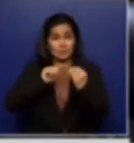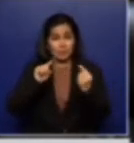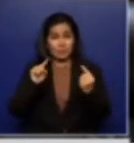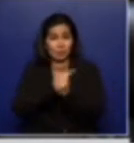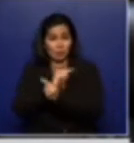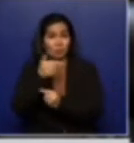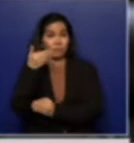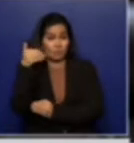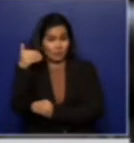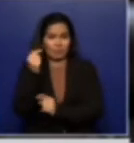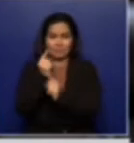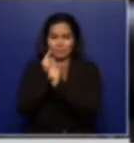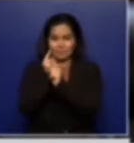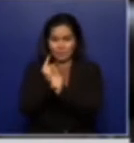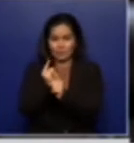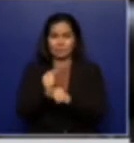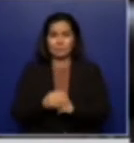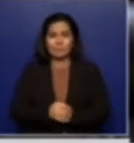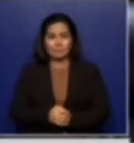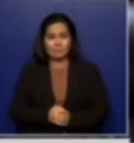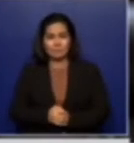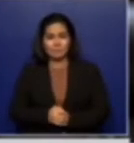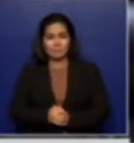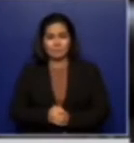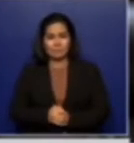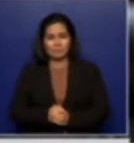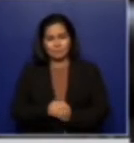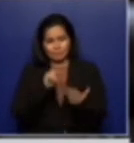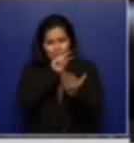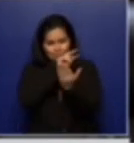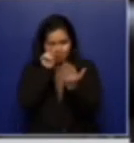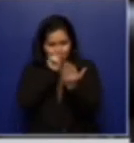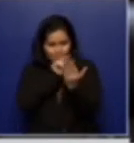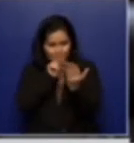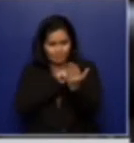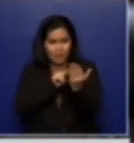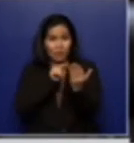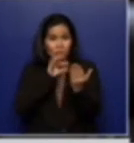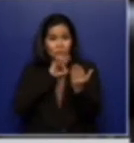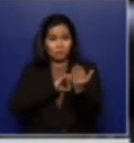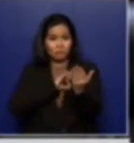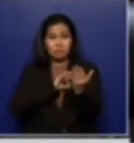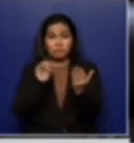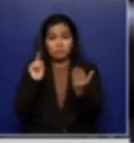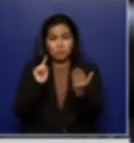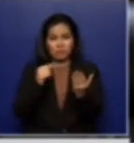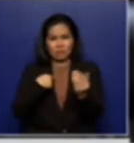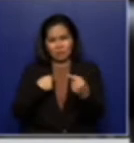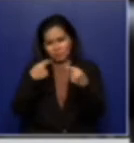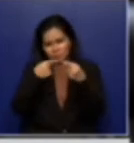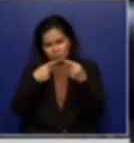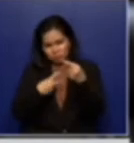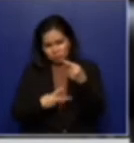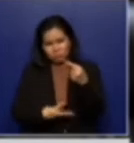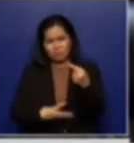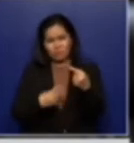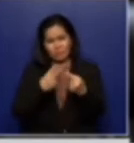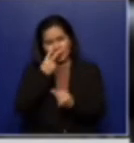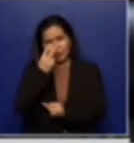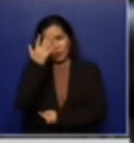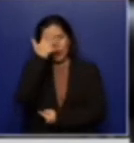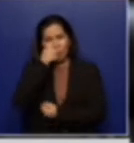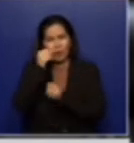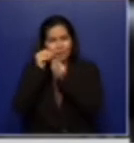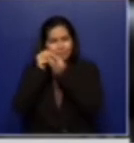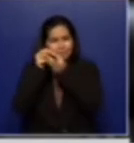าติท่านประธานครับผมอ่านแล้วเหมือนกับว่านู่นนี่นั่นดูสวยหรูเหลือเกิน